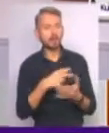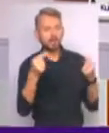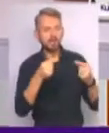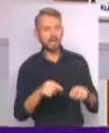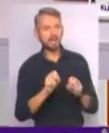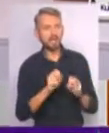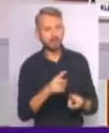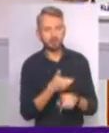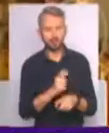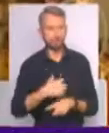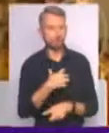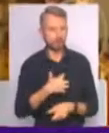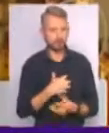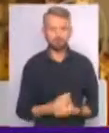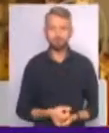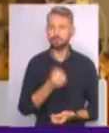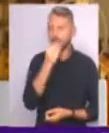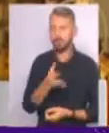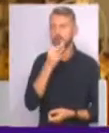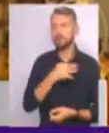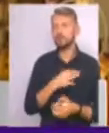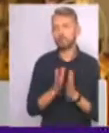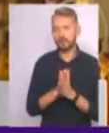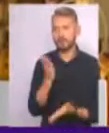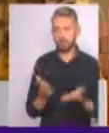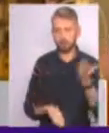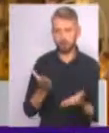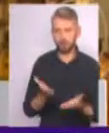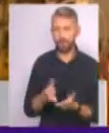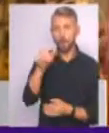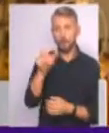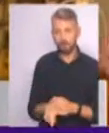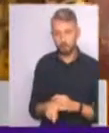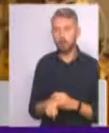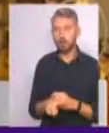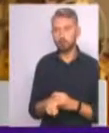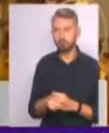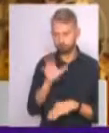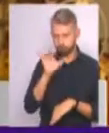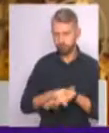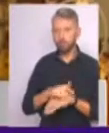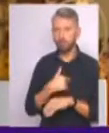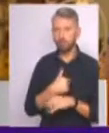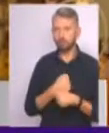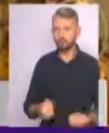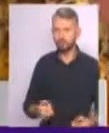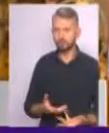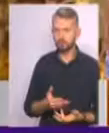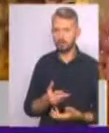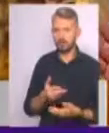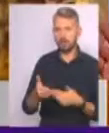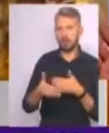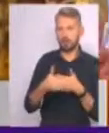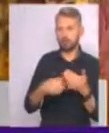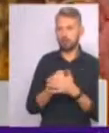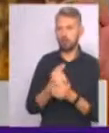рисков, конечно, более важен. Добре, скажіть, будь ласка, якщо людина виявила у себе оцей індекс, ну, ближчий до